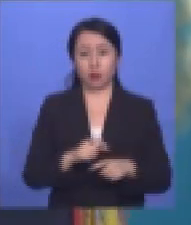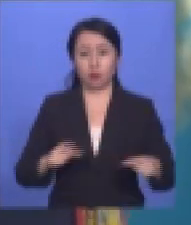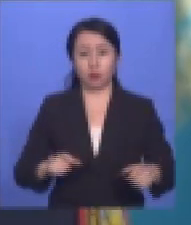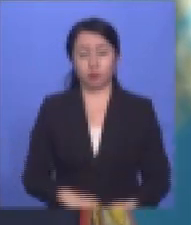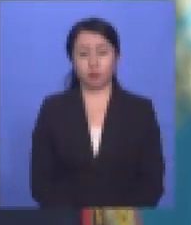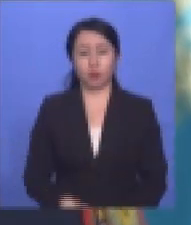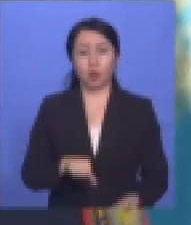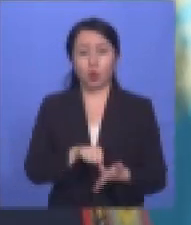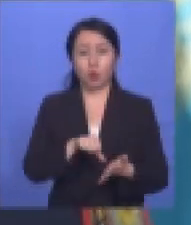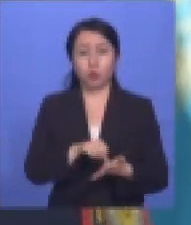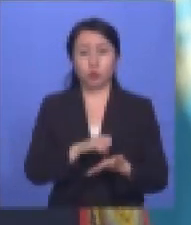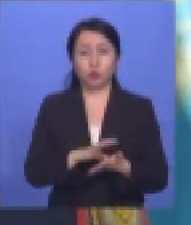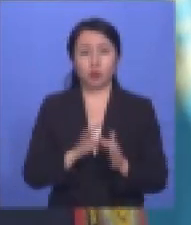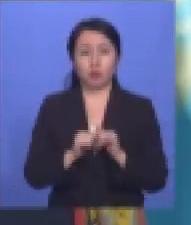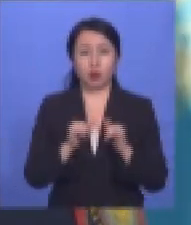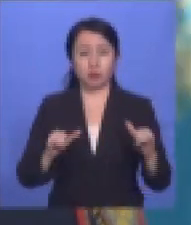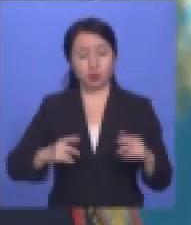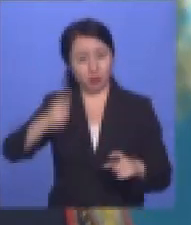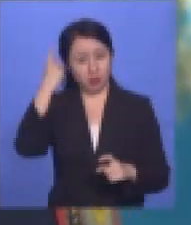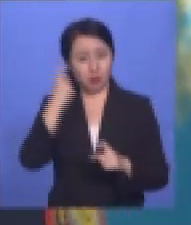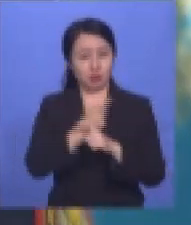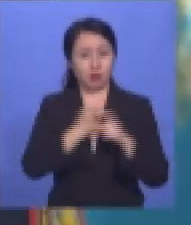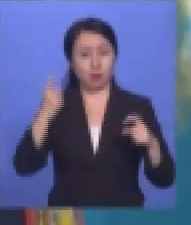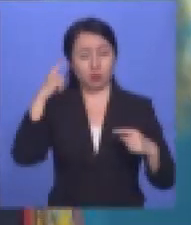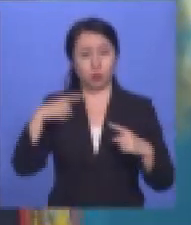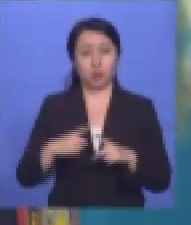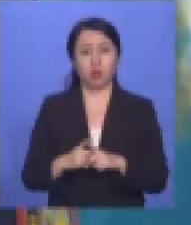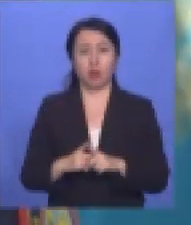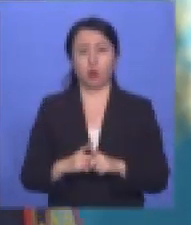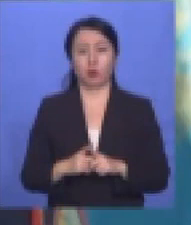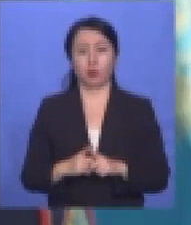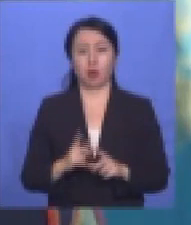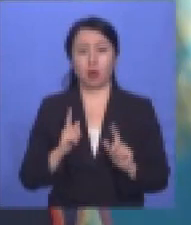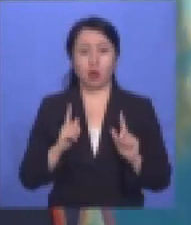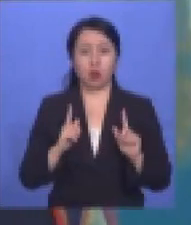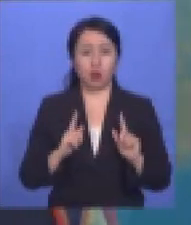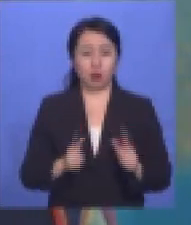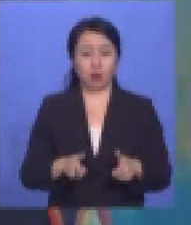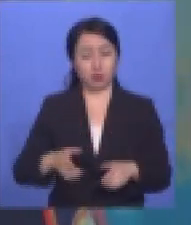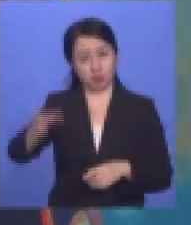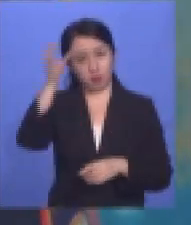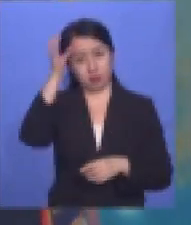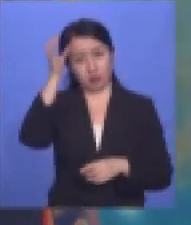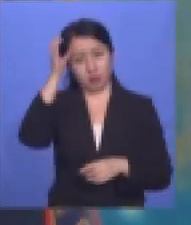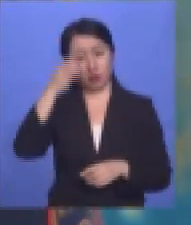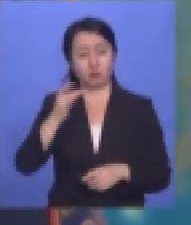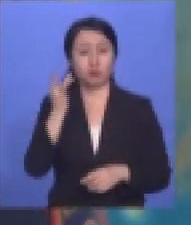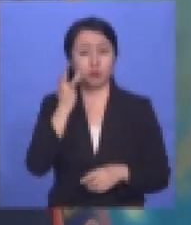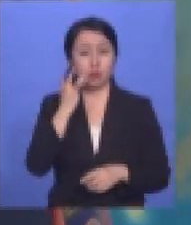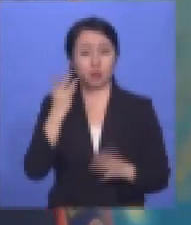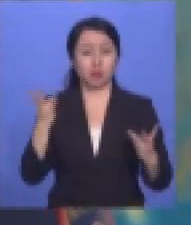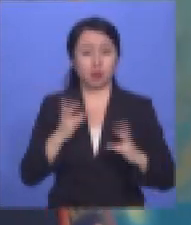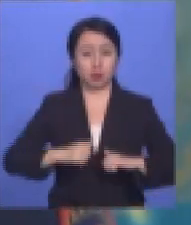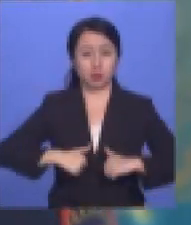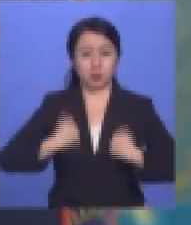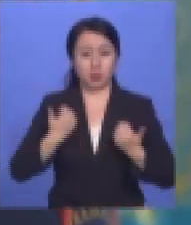с учетом развития информационных технологий конечно же знания всегда надо